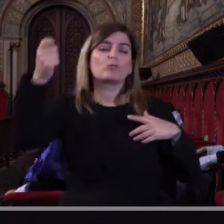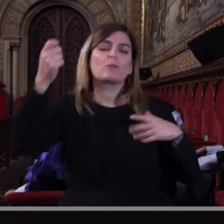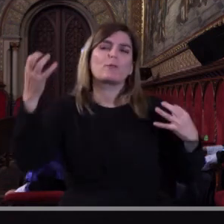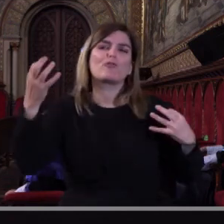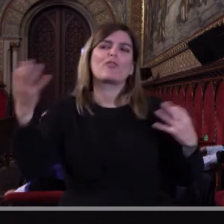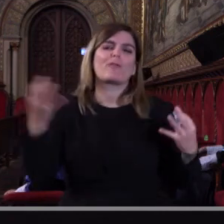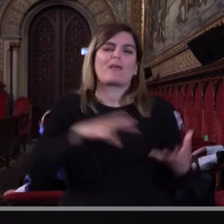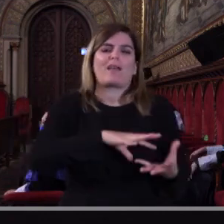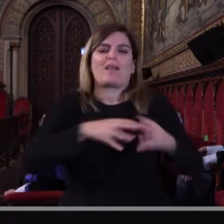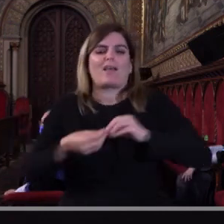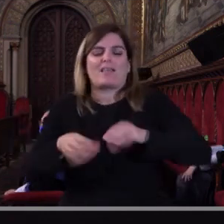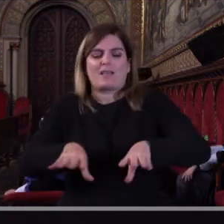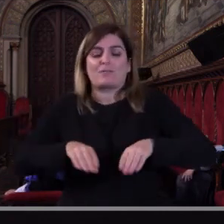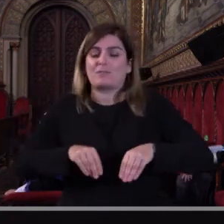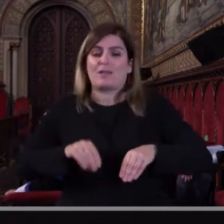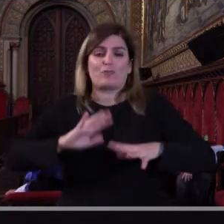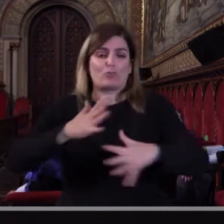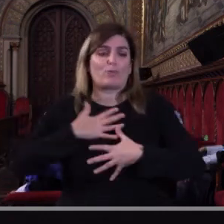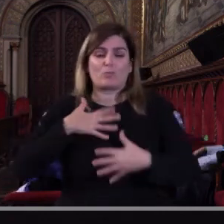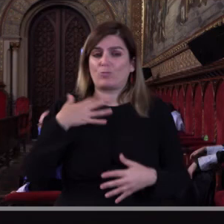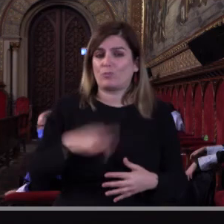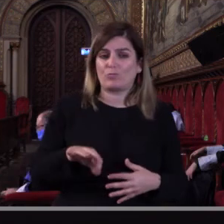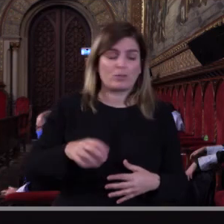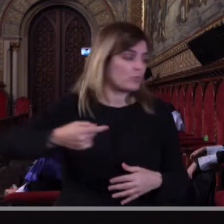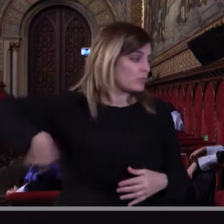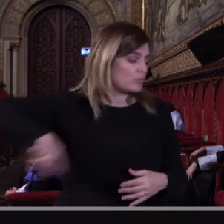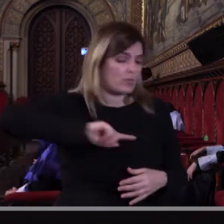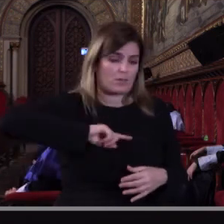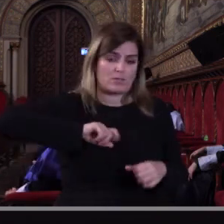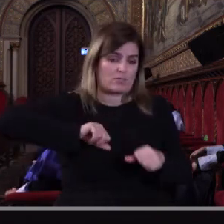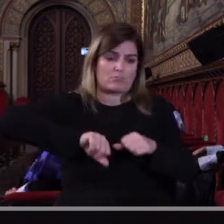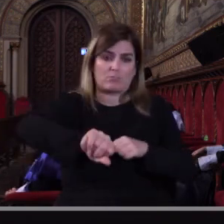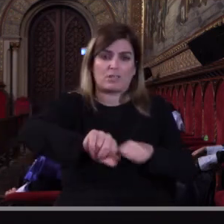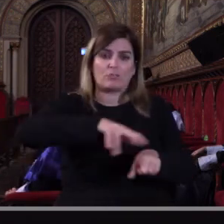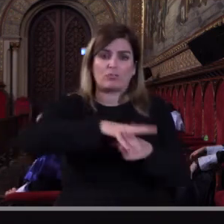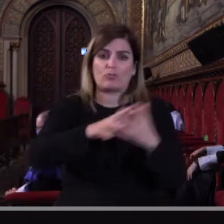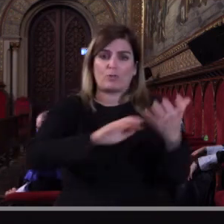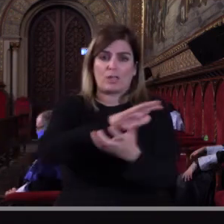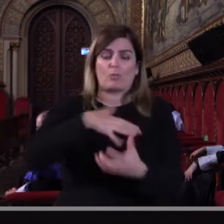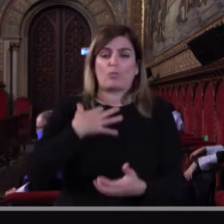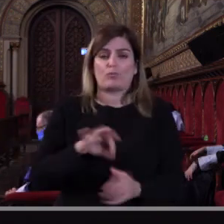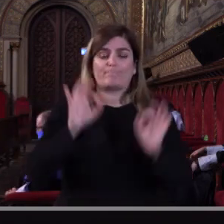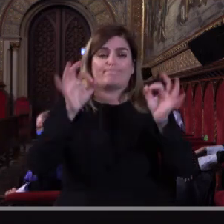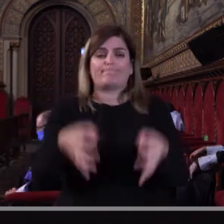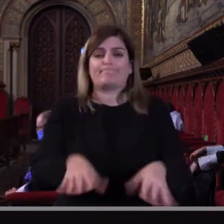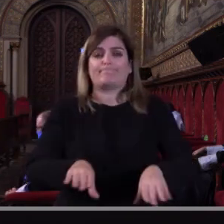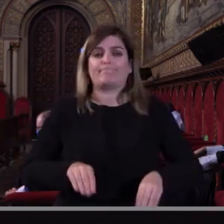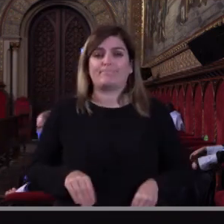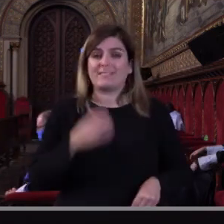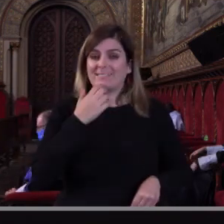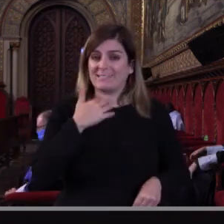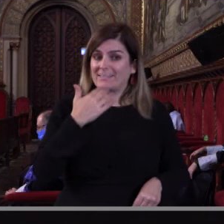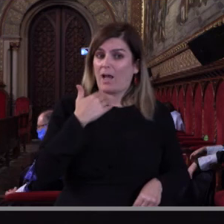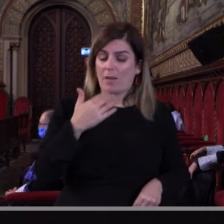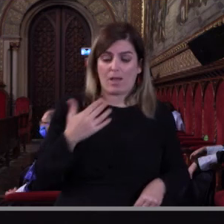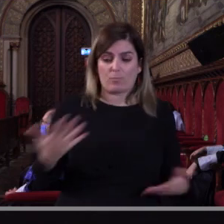ens poden passar coses inesperades i que estem exposats a situacions complexes. I amb aquest convenciment hem